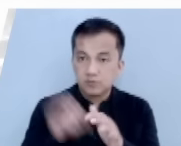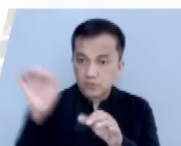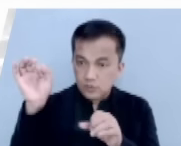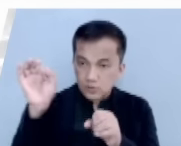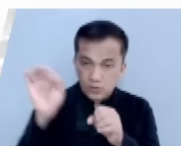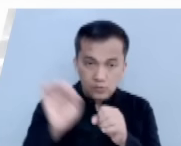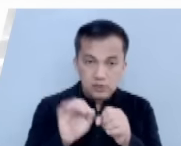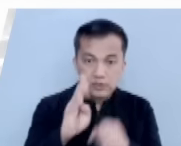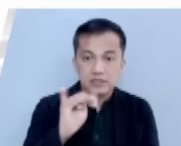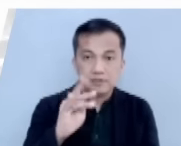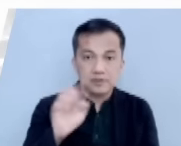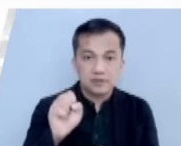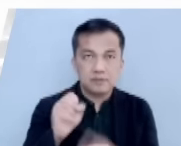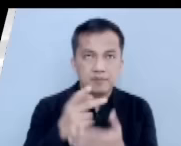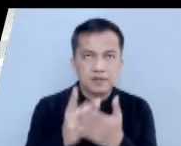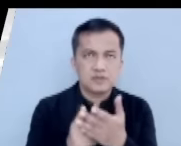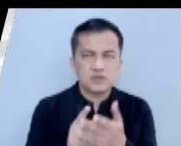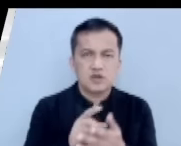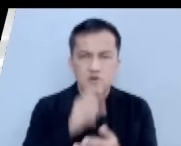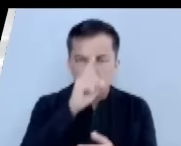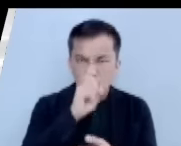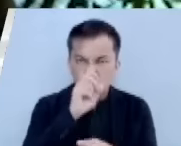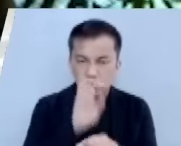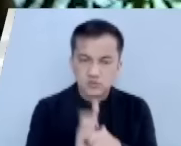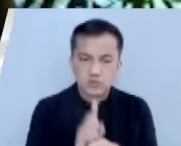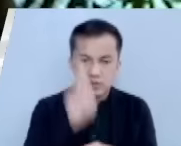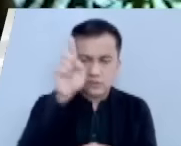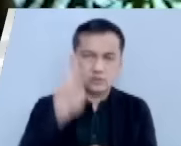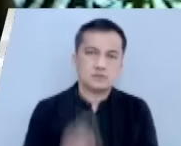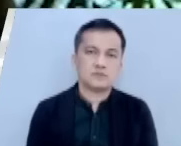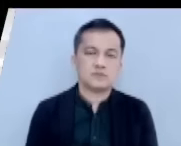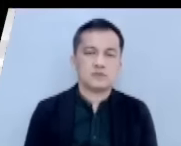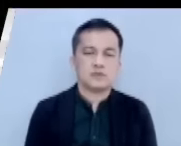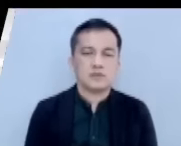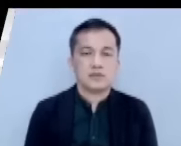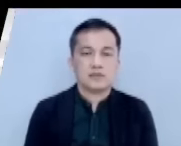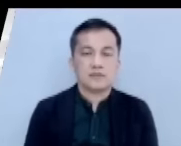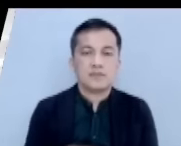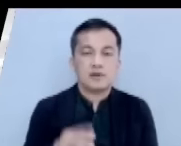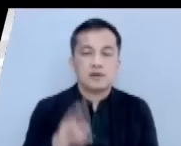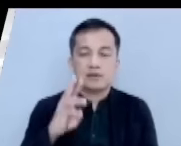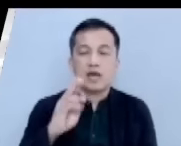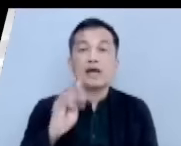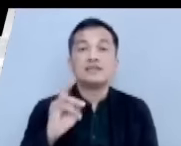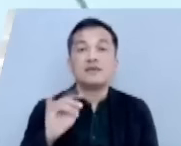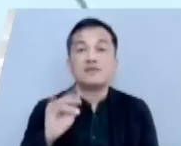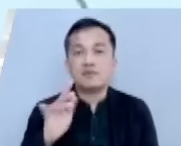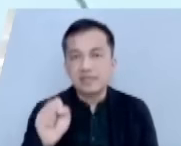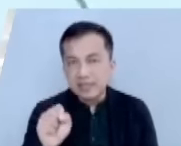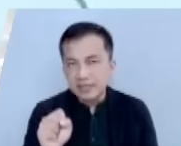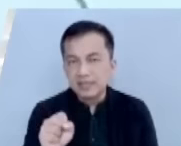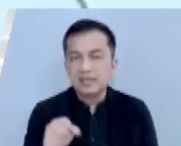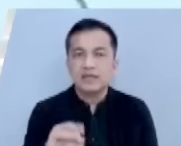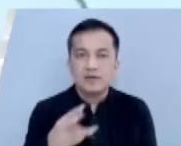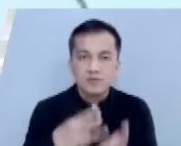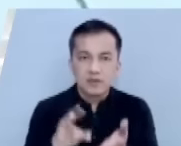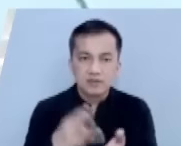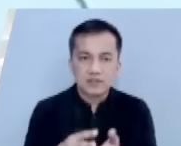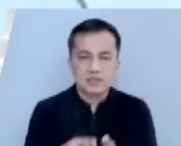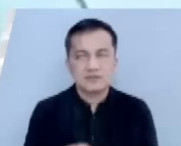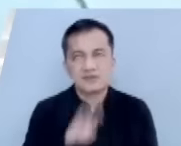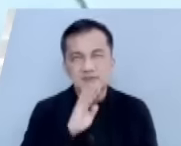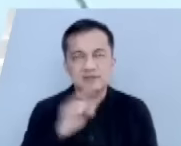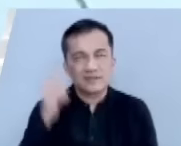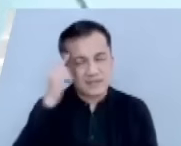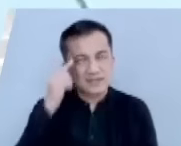mga bahagi ng mga lumang rocket o satellite. Debris pala yun. Naliwanagan kami. Slightly disappointed because as a child, we were told that if